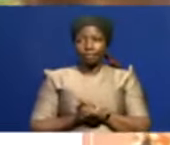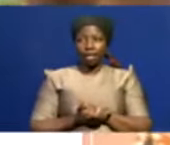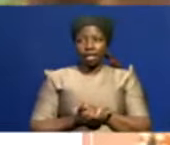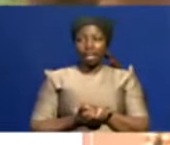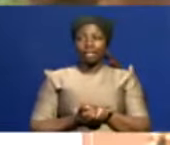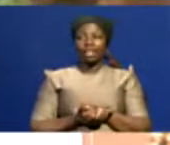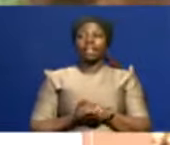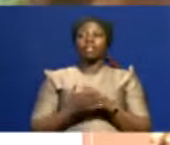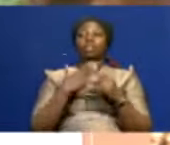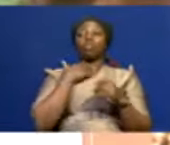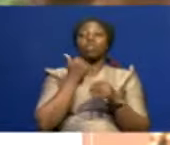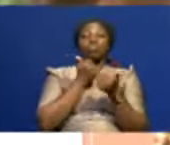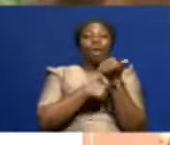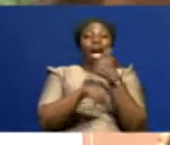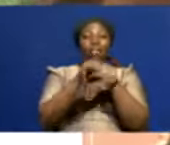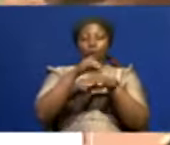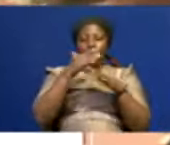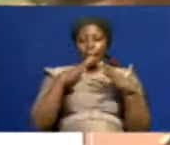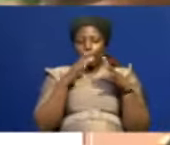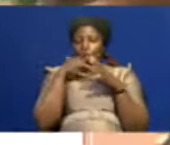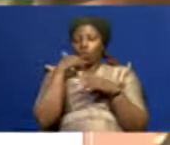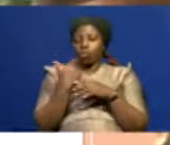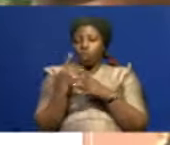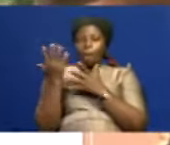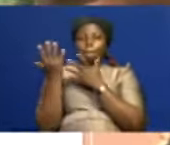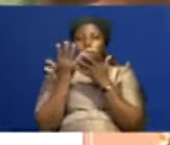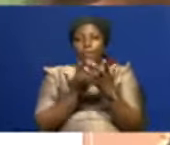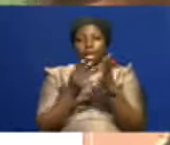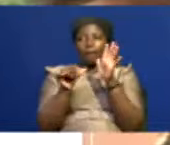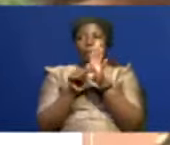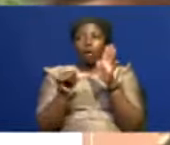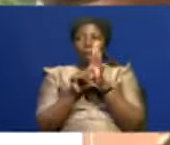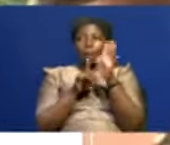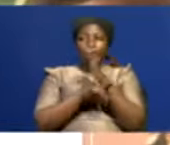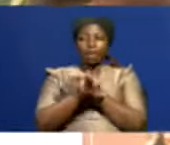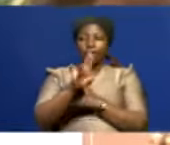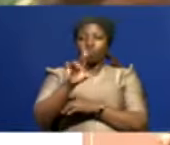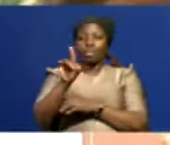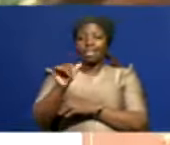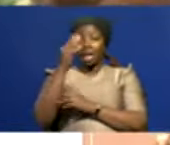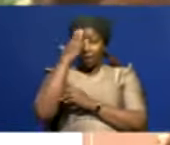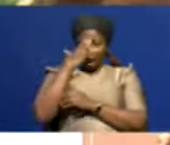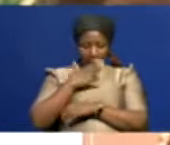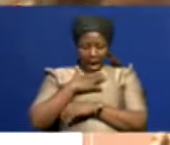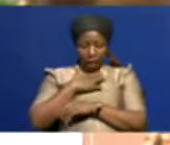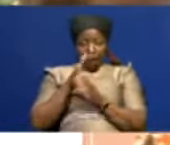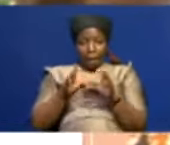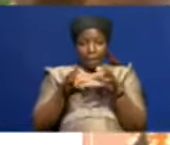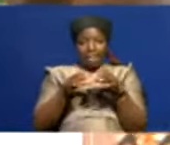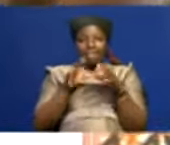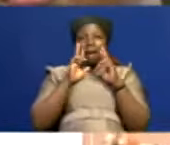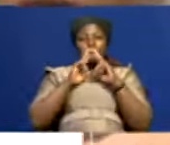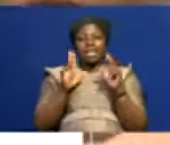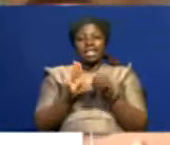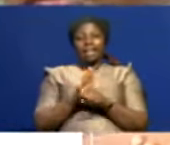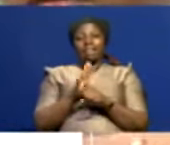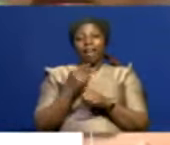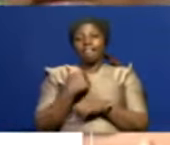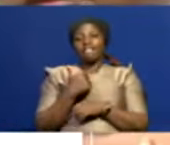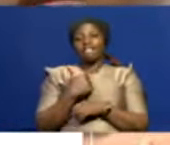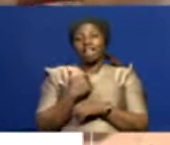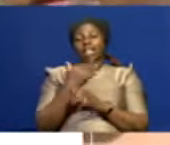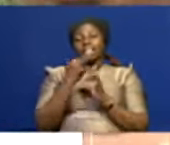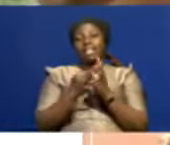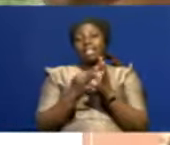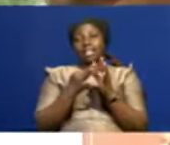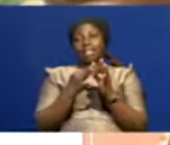watu ambao wanajaribu kuleta fujo katika chama, sababu chama chetu cha UDA ni chama cha amani, ni chama cha demokrasia. So tunaenda kuleta